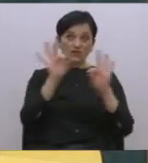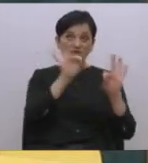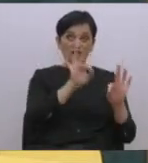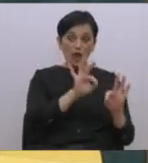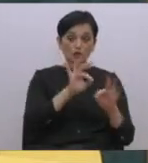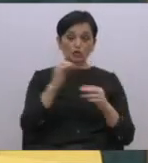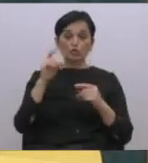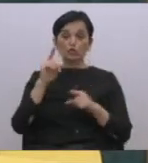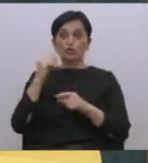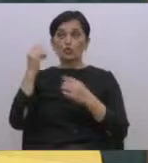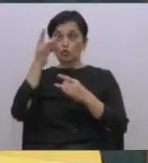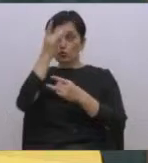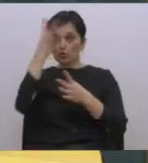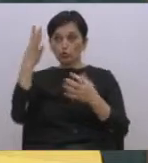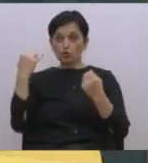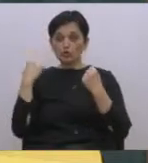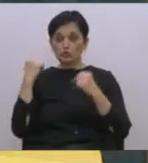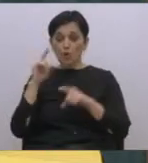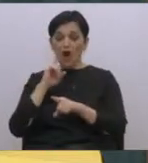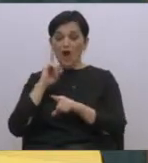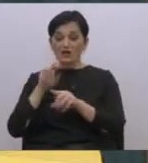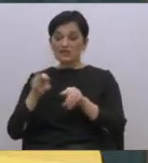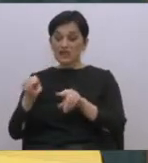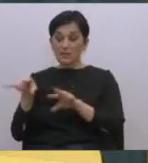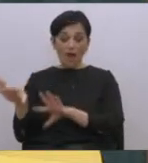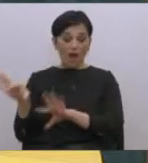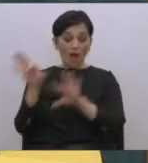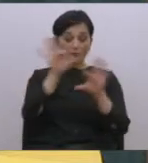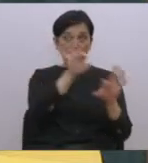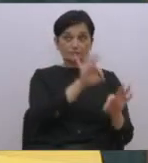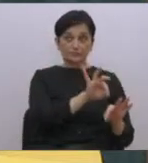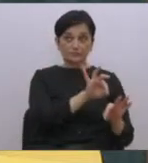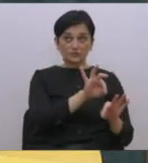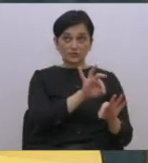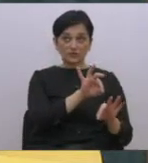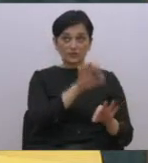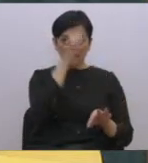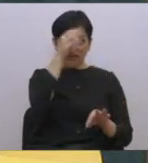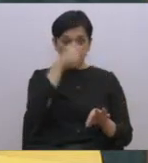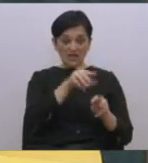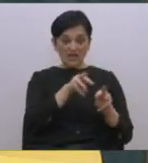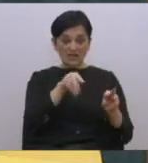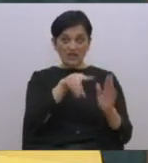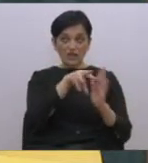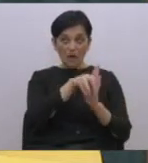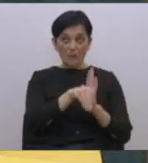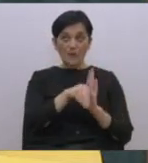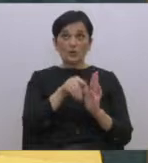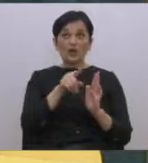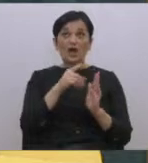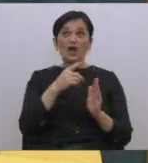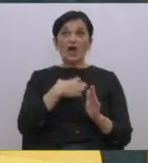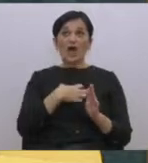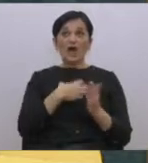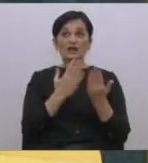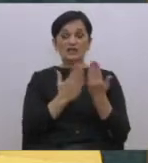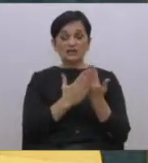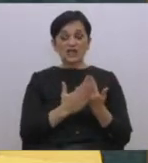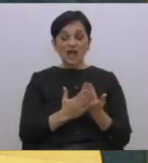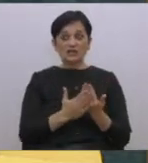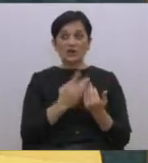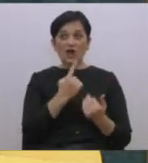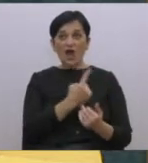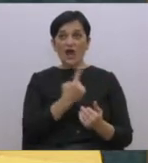და ახალგაზრდობის სამინისტროდან. არსებითად იგივეა, როგორც ძირითადი კანონი, ისე თანდევი კანონპროექტები